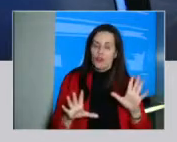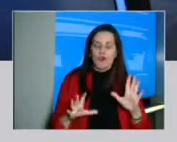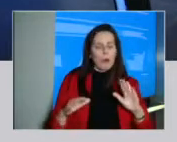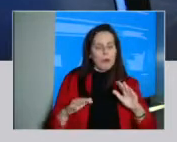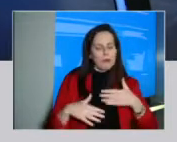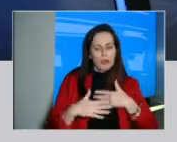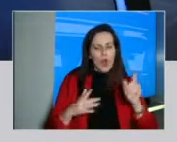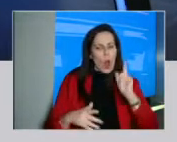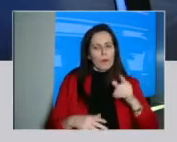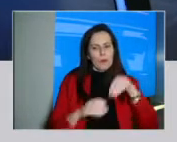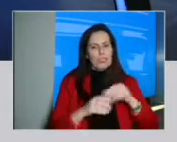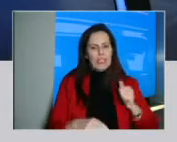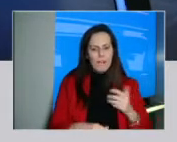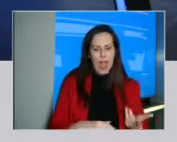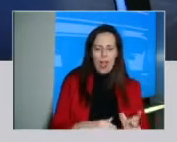מתכווץ, שאין כאן גיוס חובה?